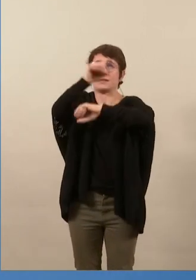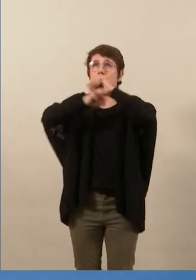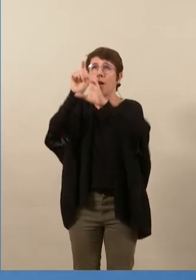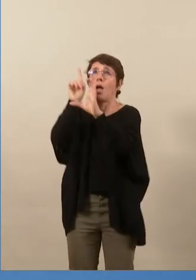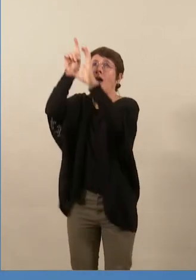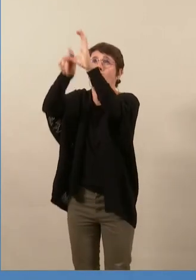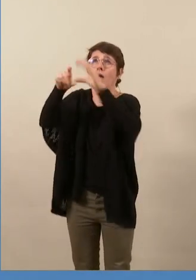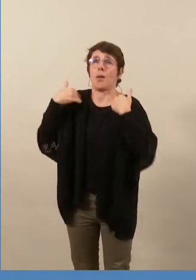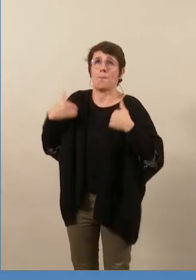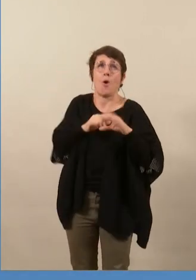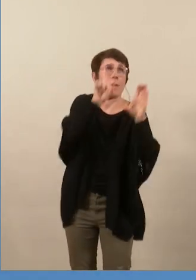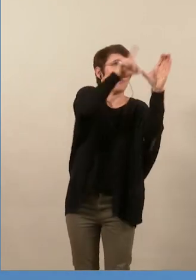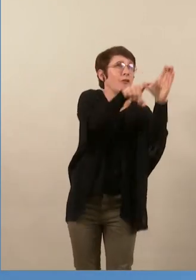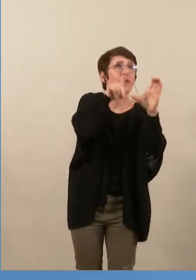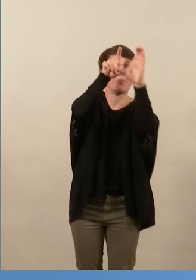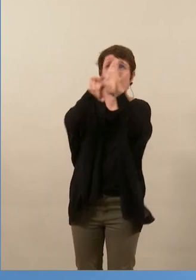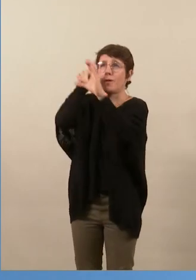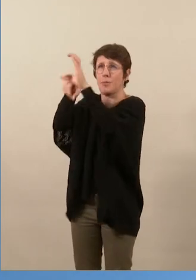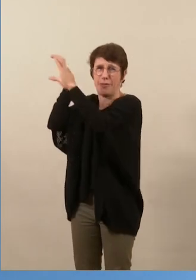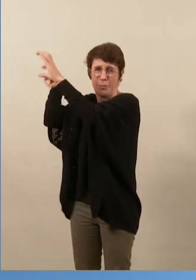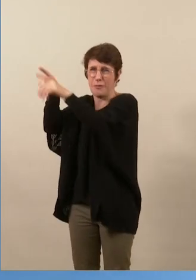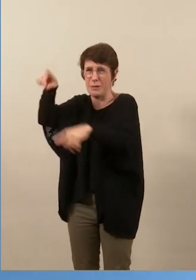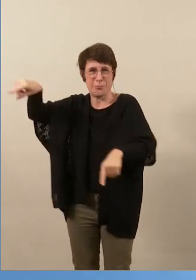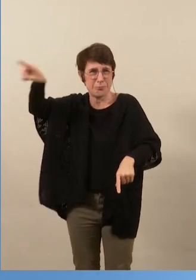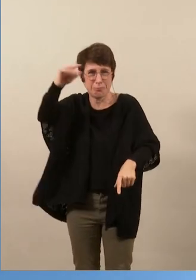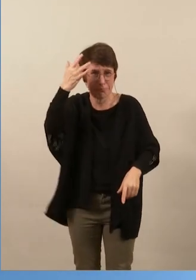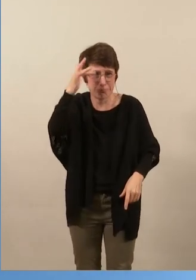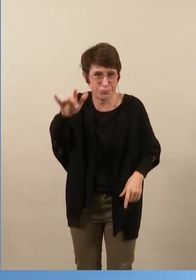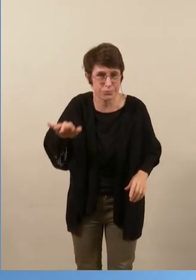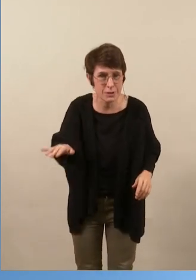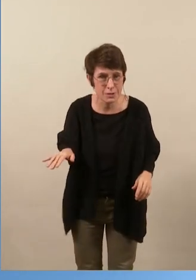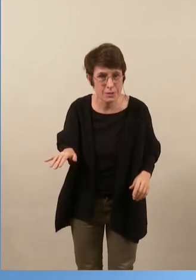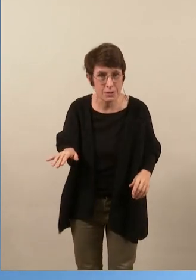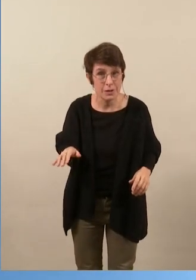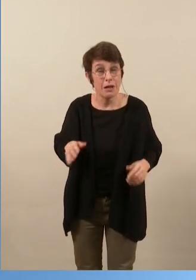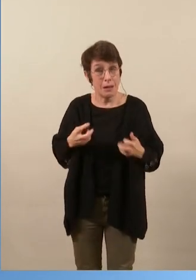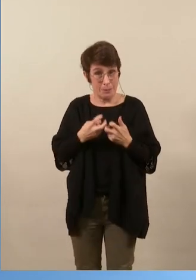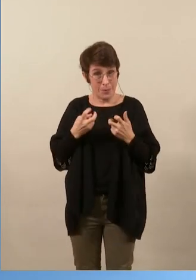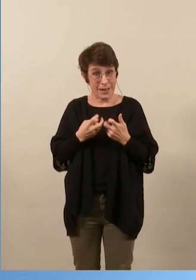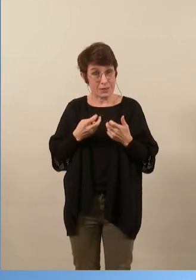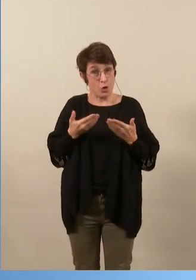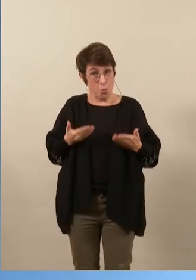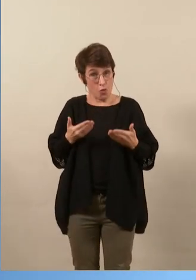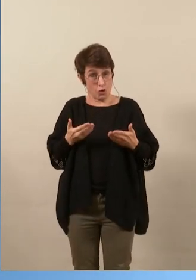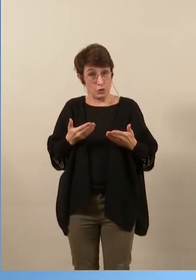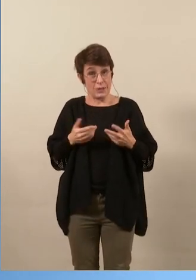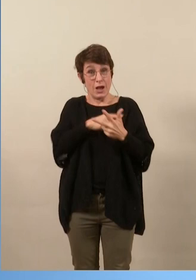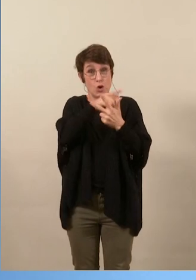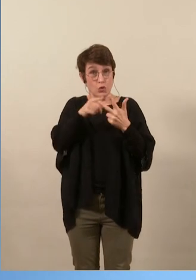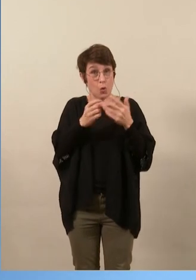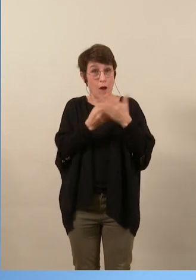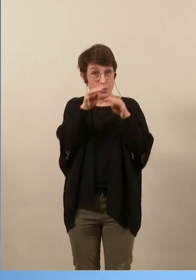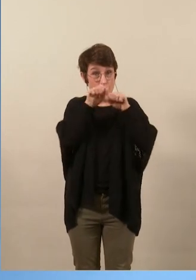tous plus obscurs les uns que les autres rien que dans ce conseil nous adhérons à trois nouveaux réseau de ce